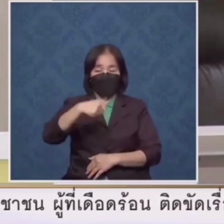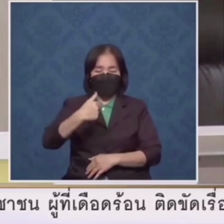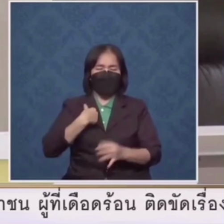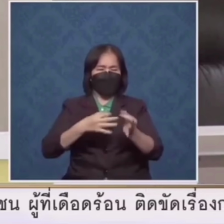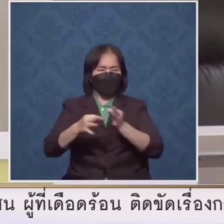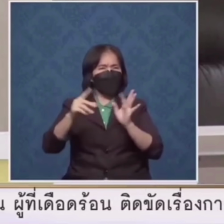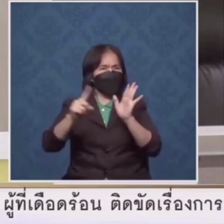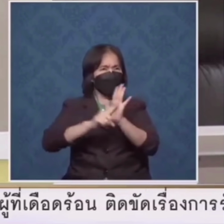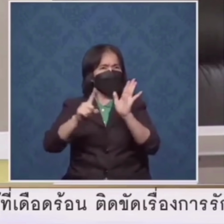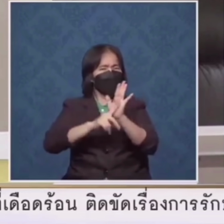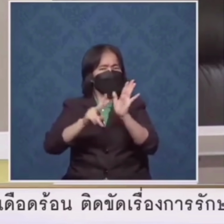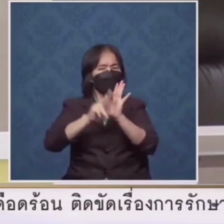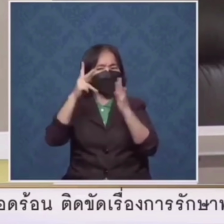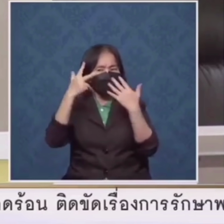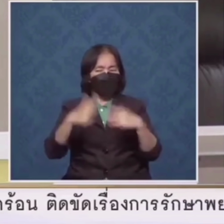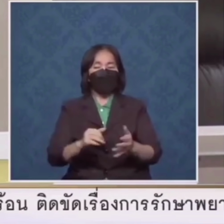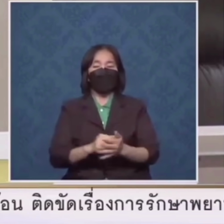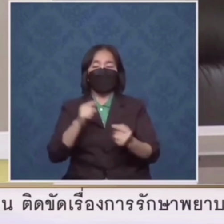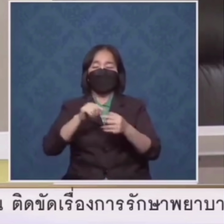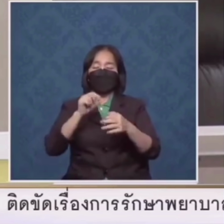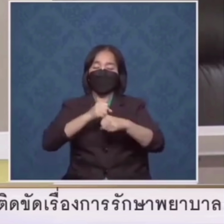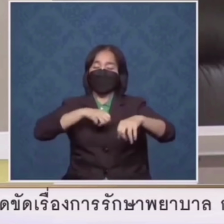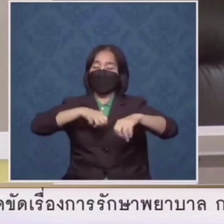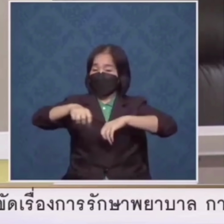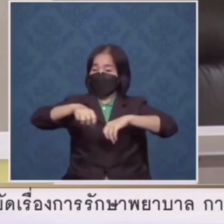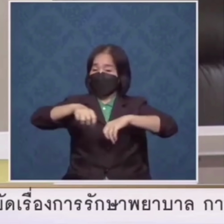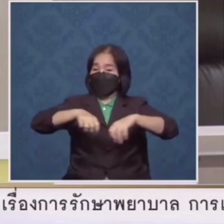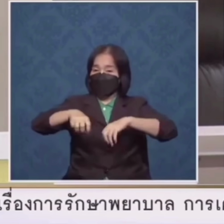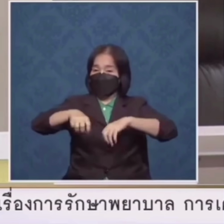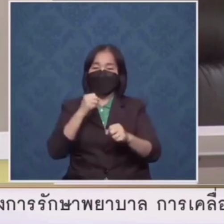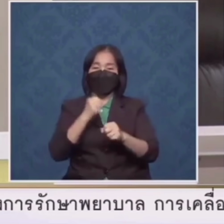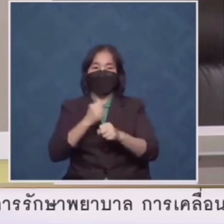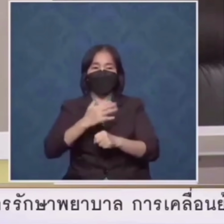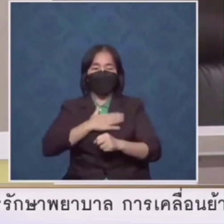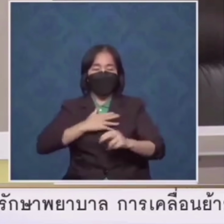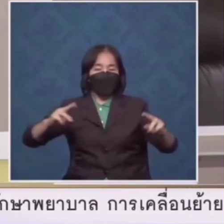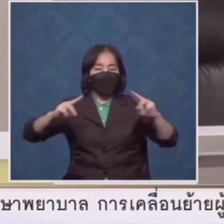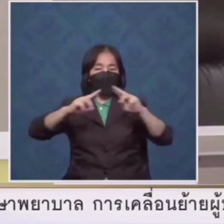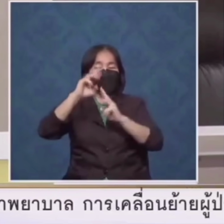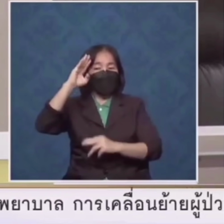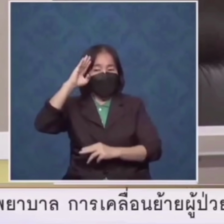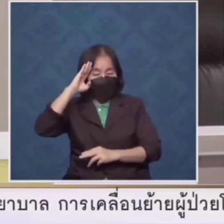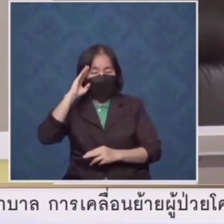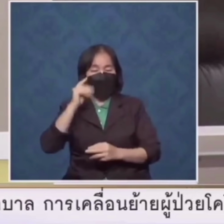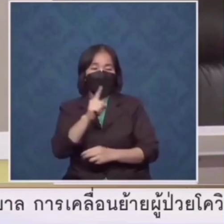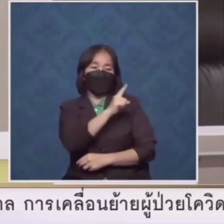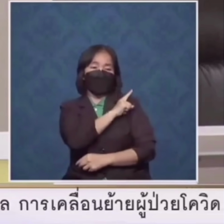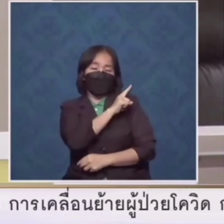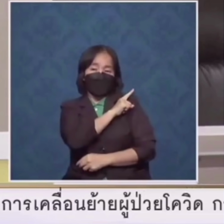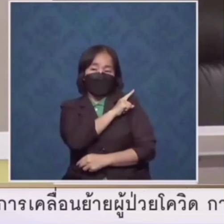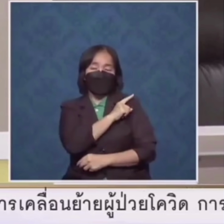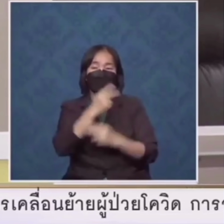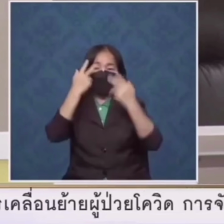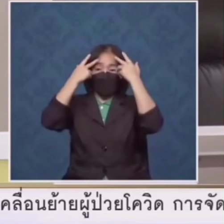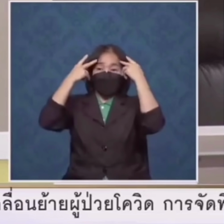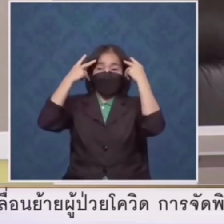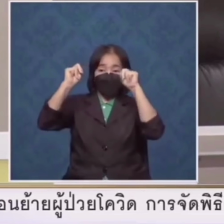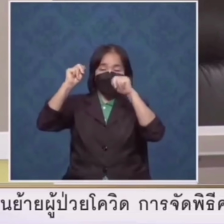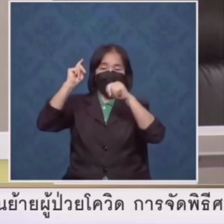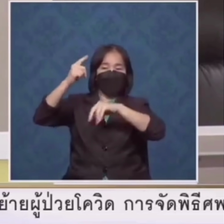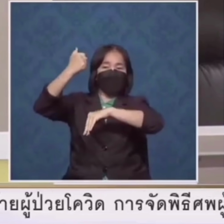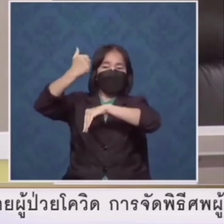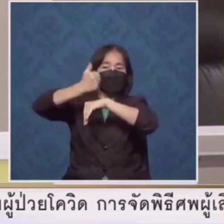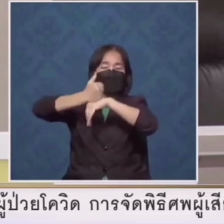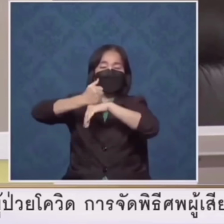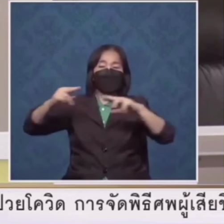แล้วนะครับว่าในการดำเนินการของกระทรวงกลาโหมก็ดีในฐานะที่ท่านนายรัฐมนตรีว่าการกระทรวงกลาโหม